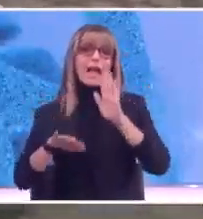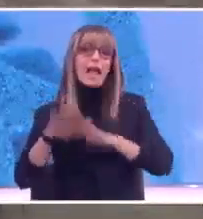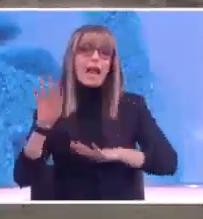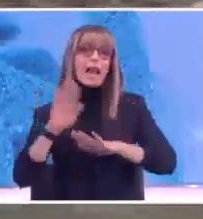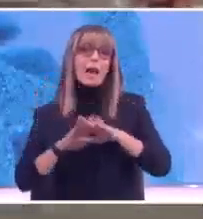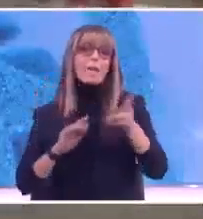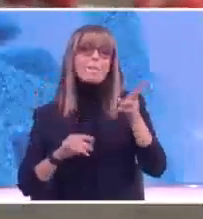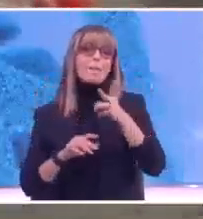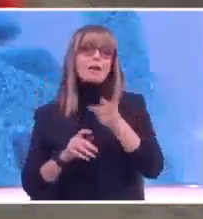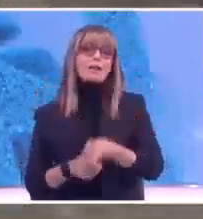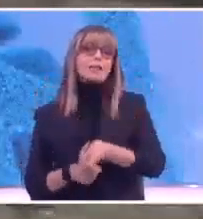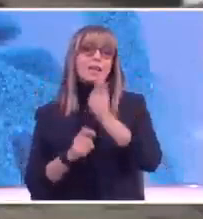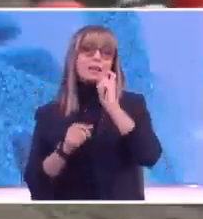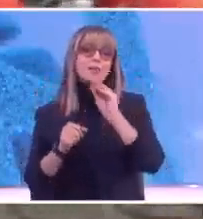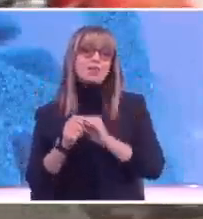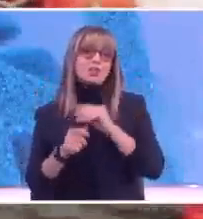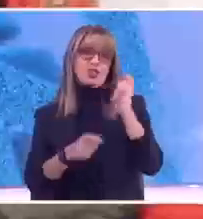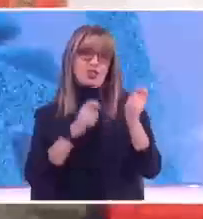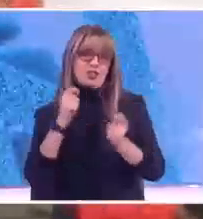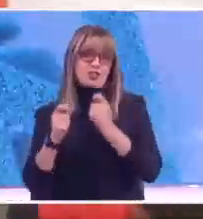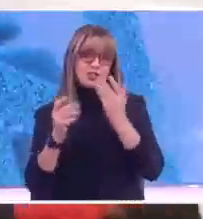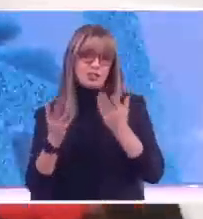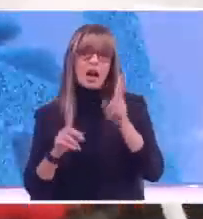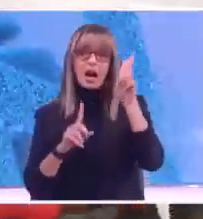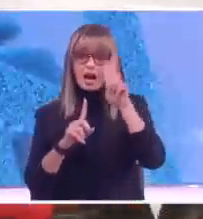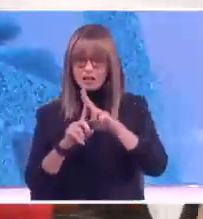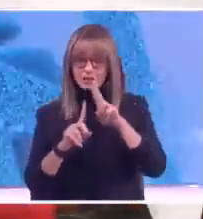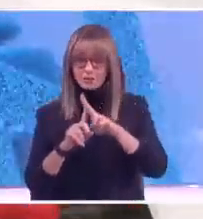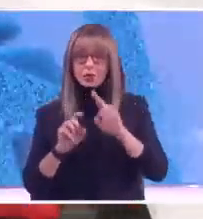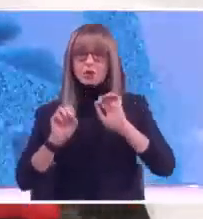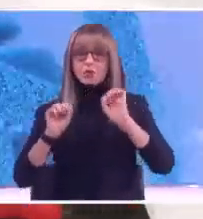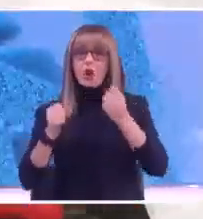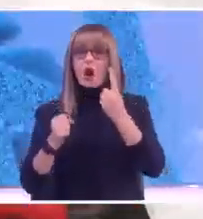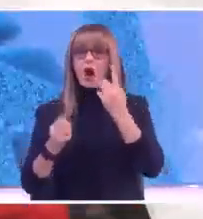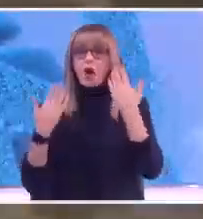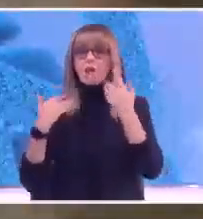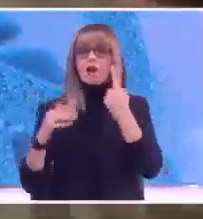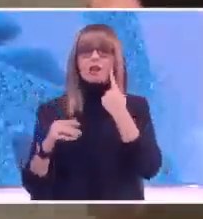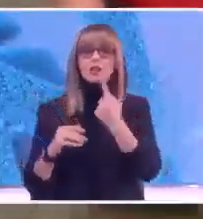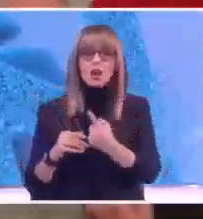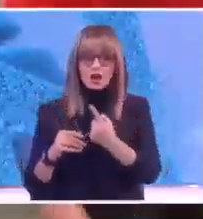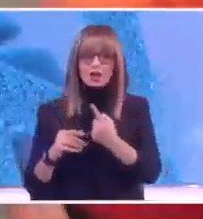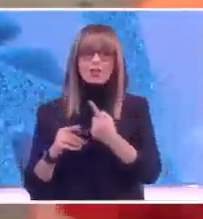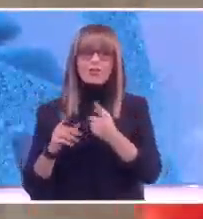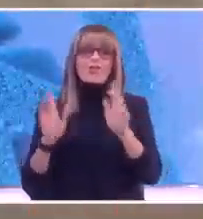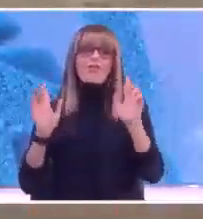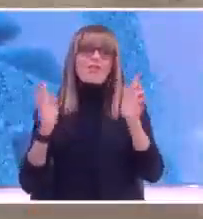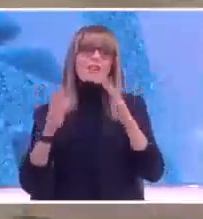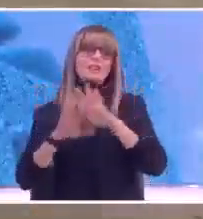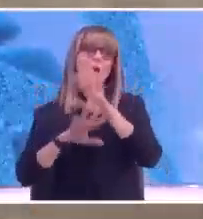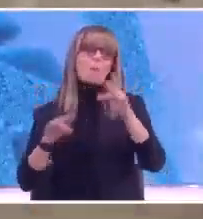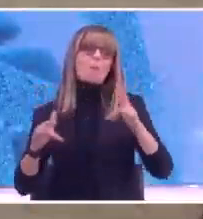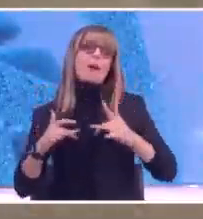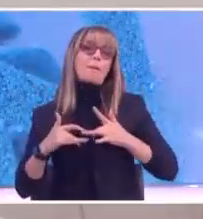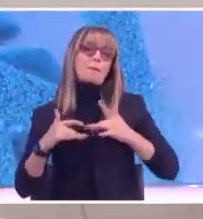elleriyle balıkları yakalamak için çabaladı. Katılımcılar soğuk havaya rağmen etkinliklerden memnundu.